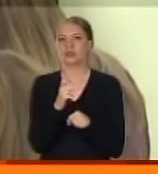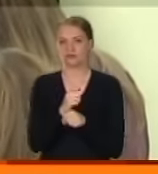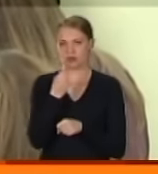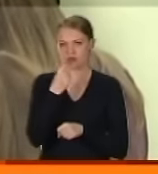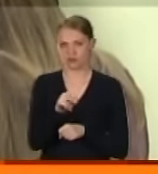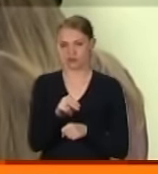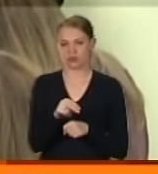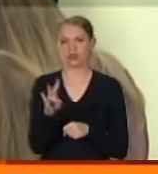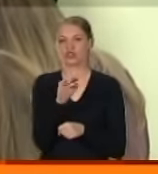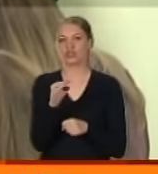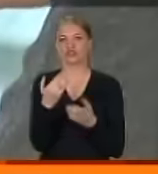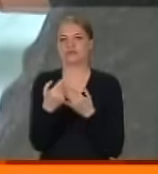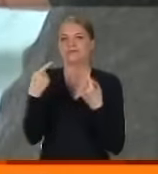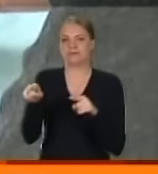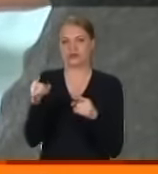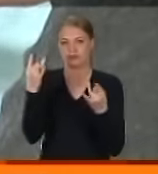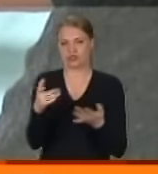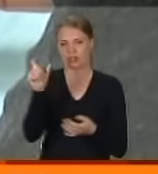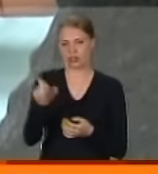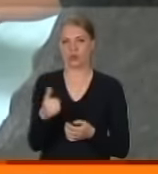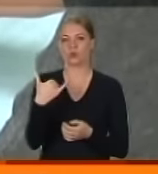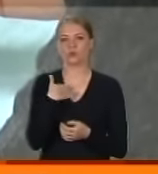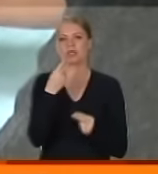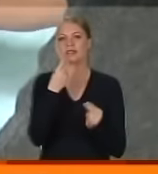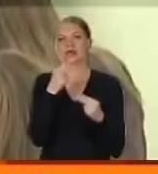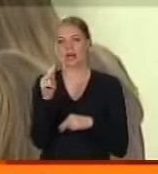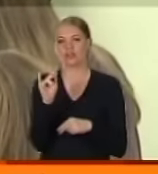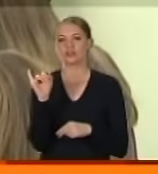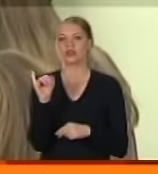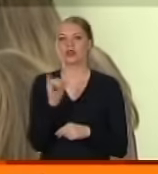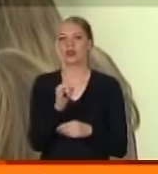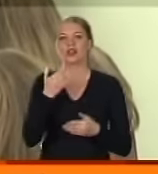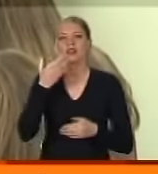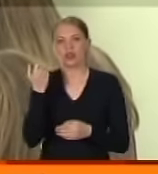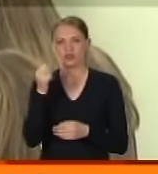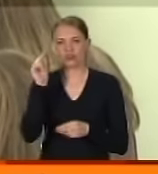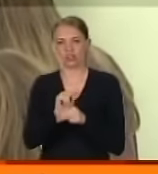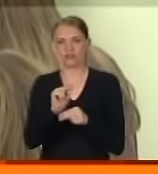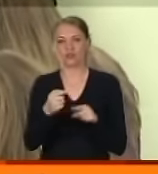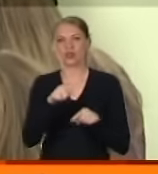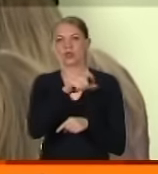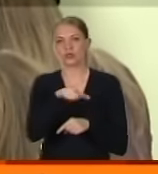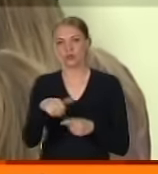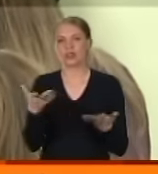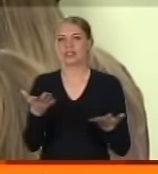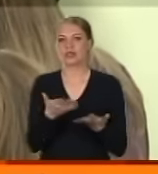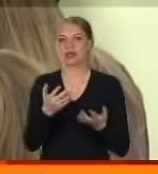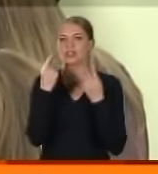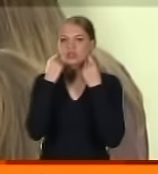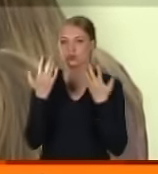більше, аніж звичайні. Масажу краще і легше навчити тих людей, які